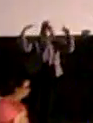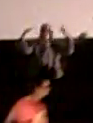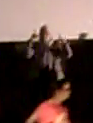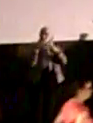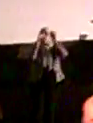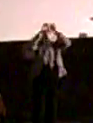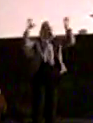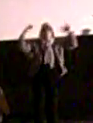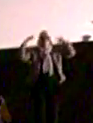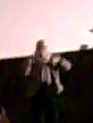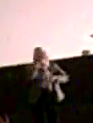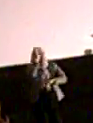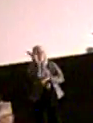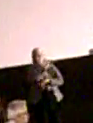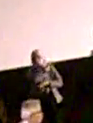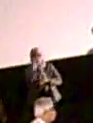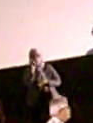المسيرة،